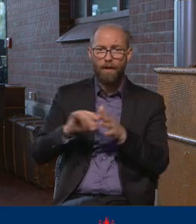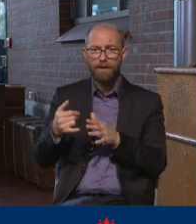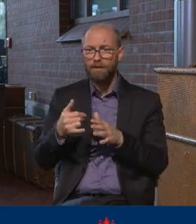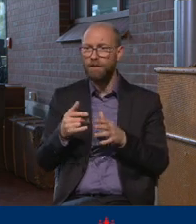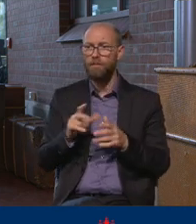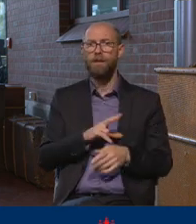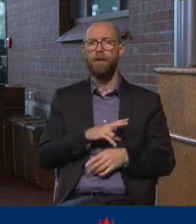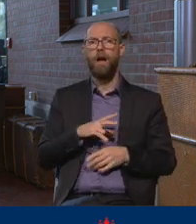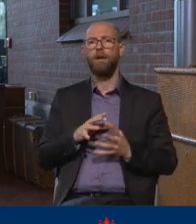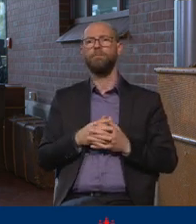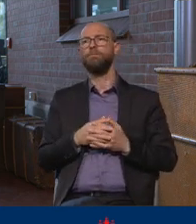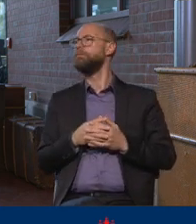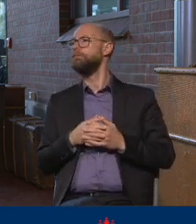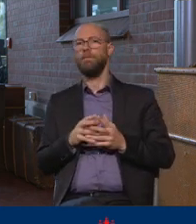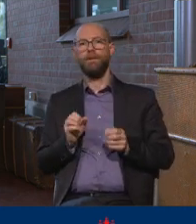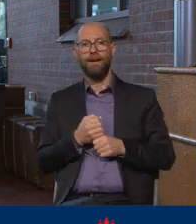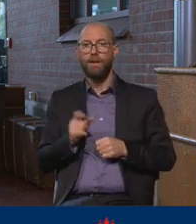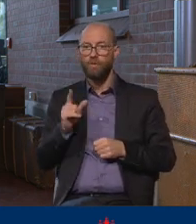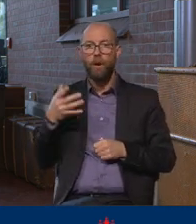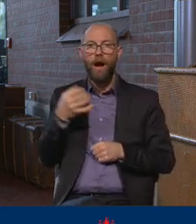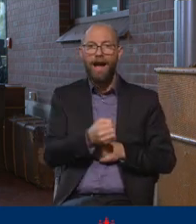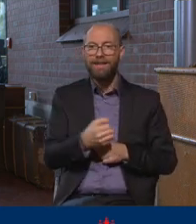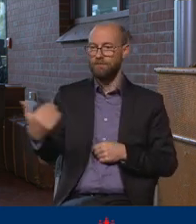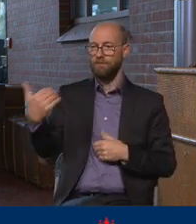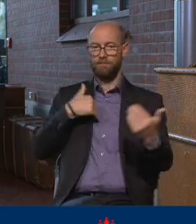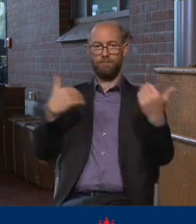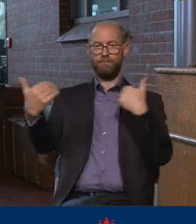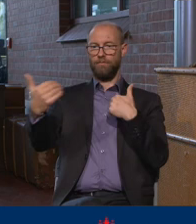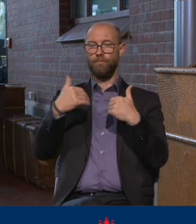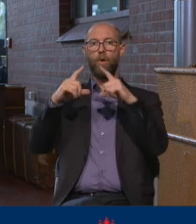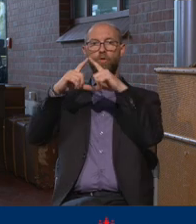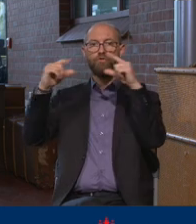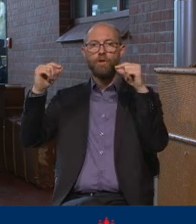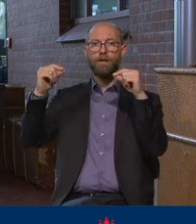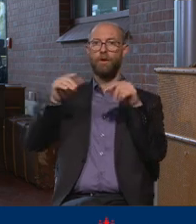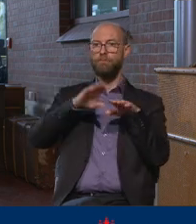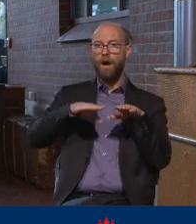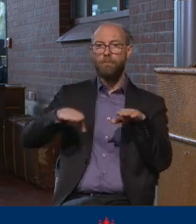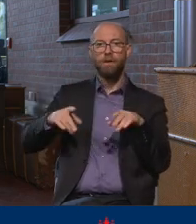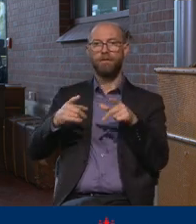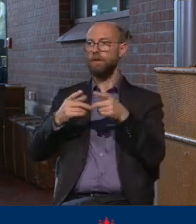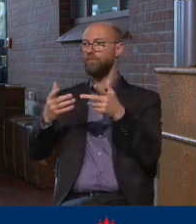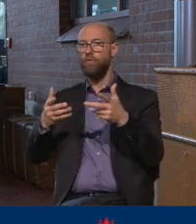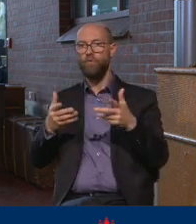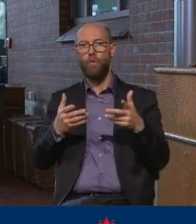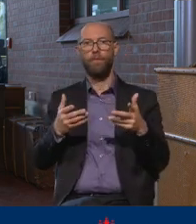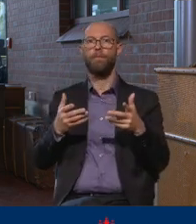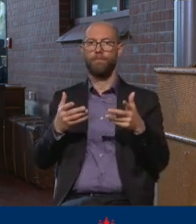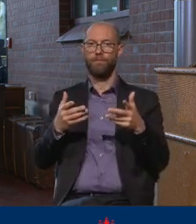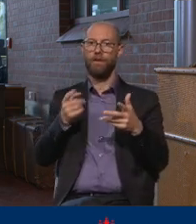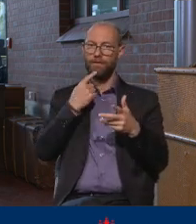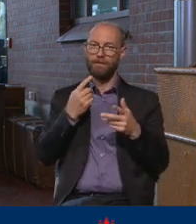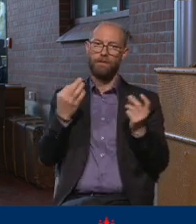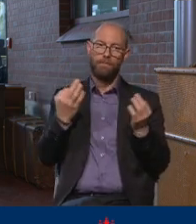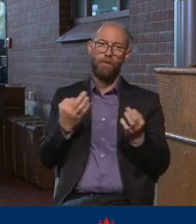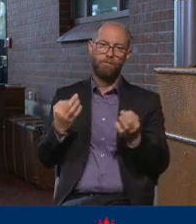schließen und wir müssen natürlich auch erreichbar sein eine ordentliche ausschilderung parkflächen und eben wie gesagt im betrieb so lange wie möglich